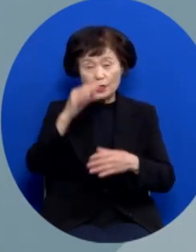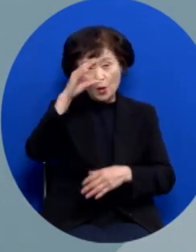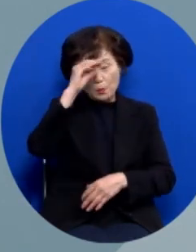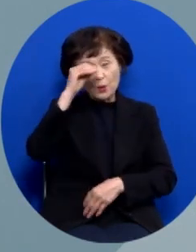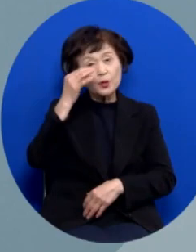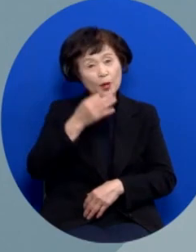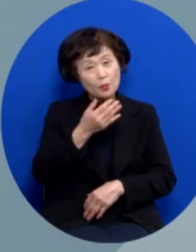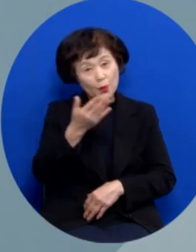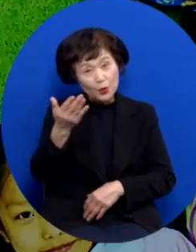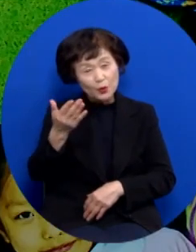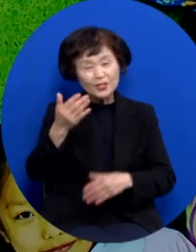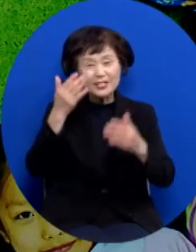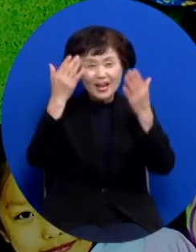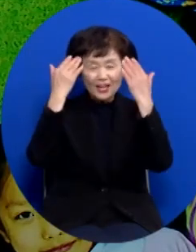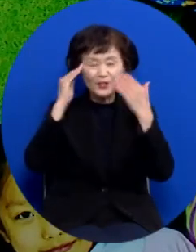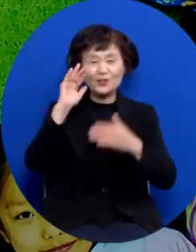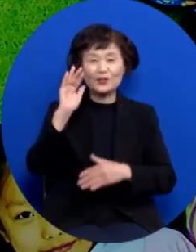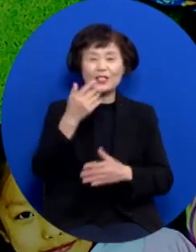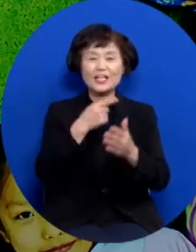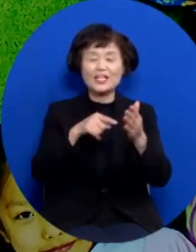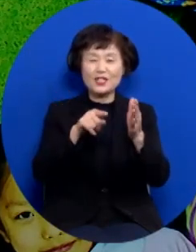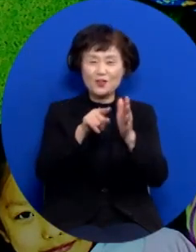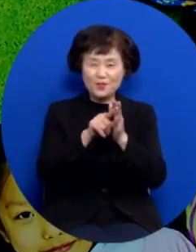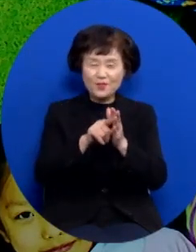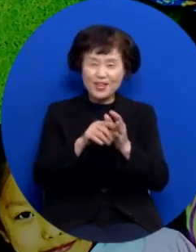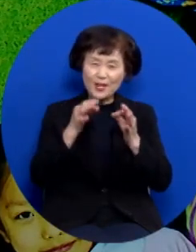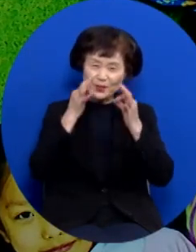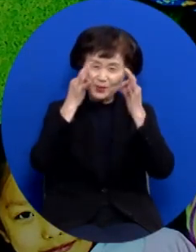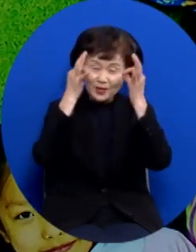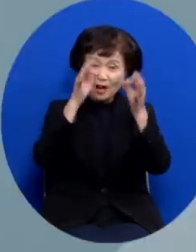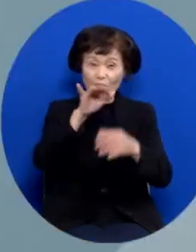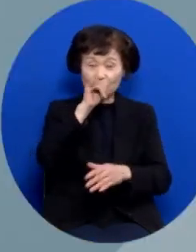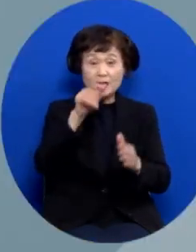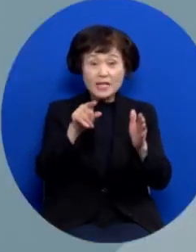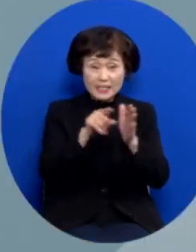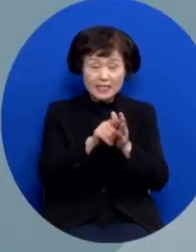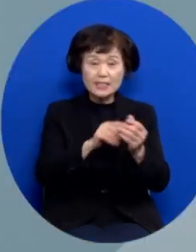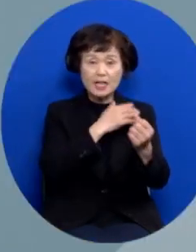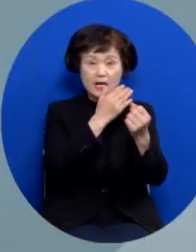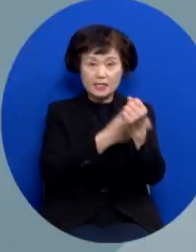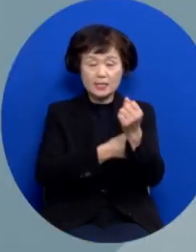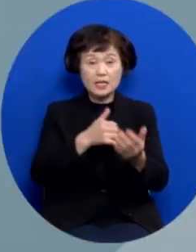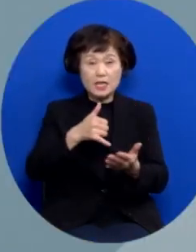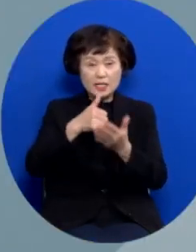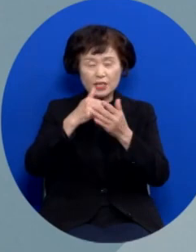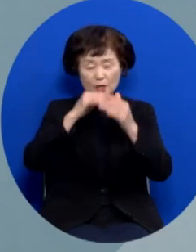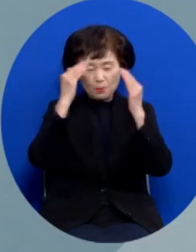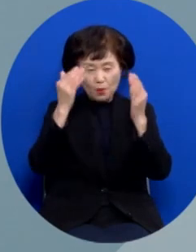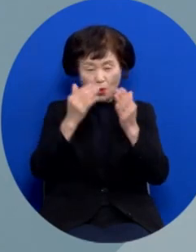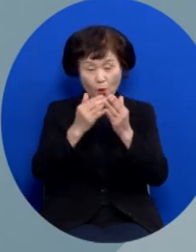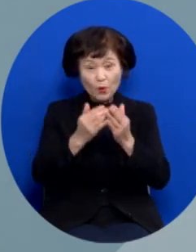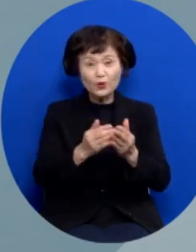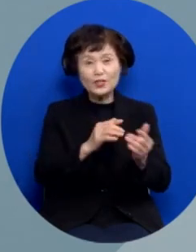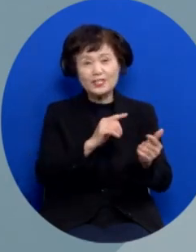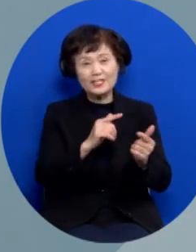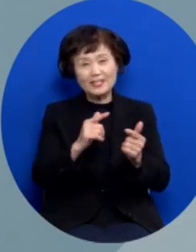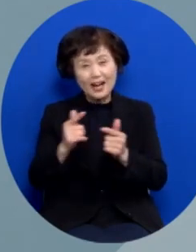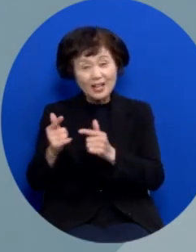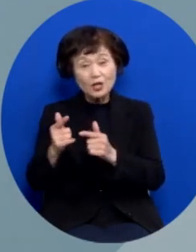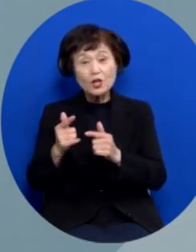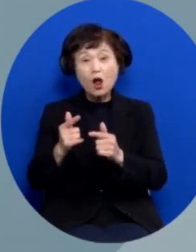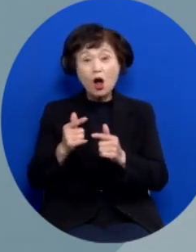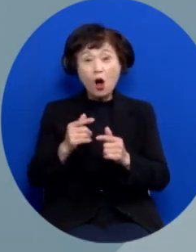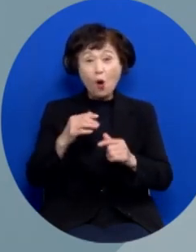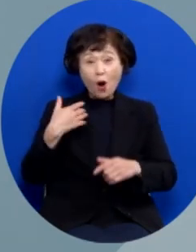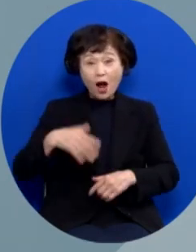있는 학교가 되기를 꿈꾸고 기도하고 있습니다 신앙과 실력과 인격적인 모든 부분에서 아름답게 성장해서 와 내 아이가